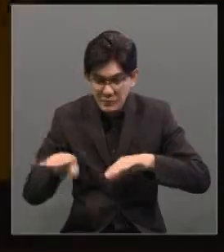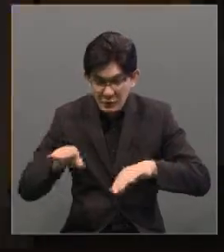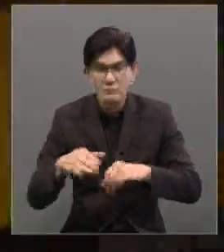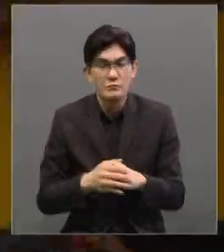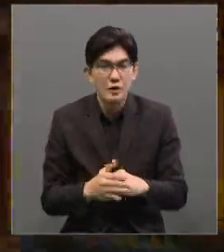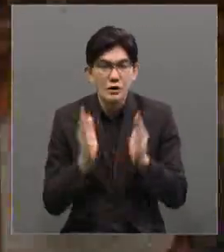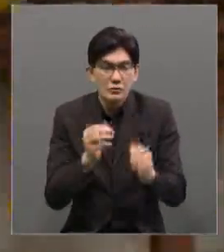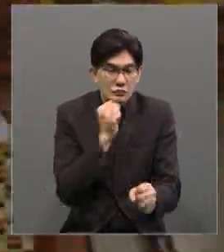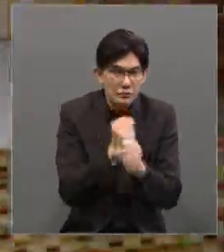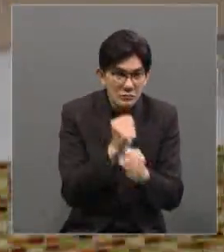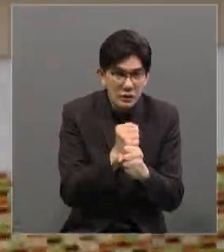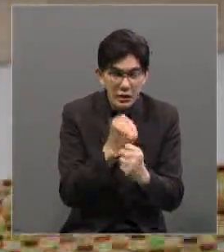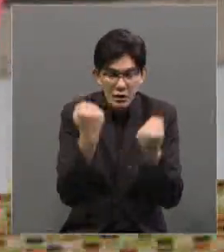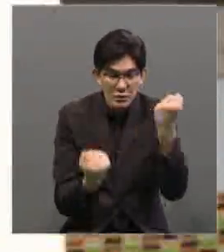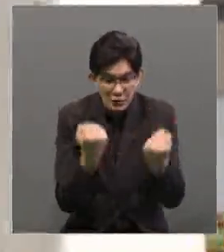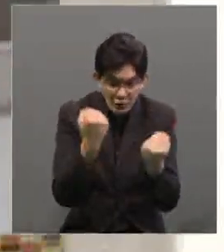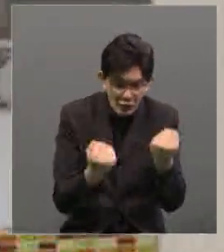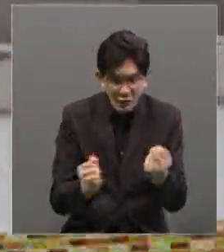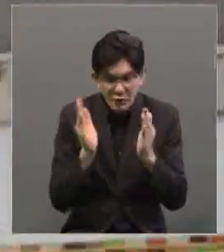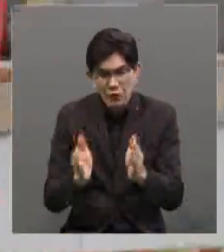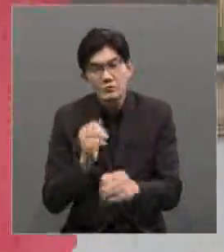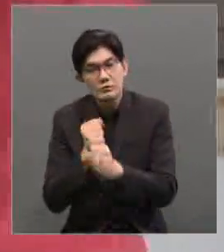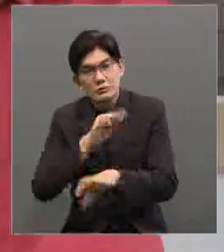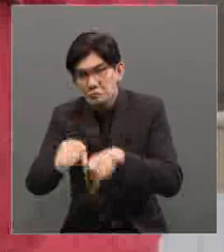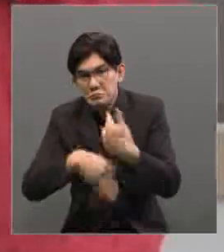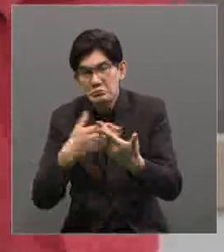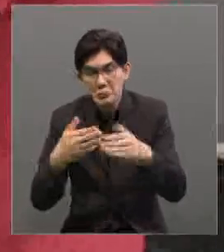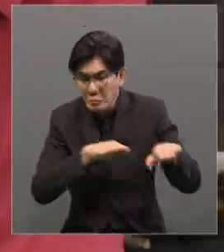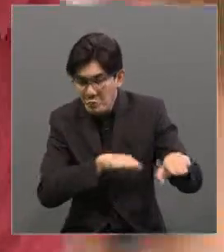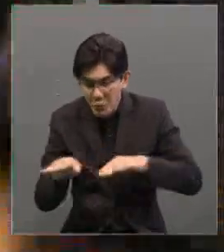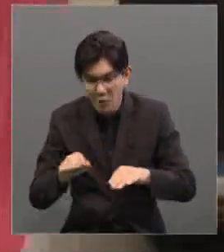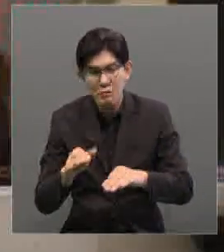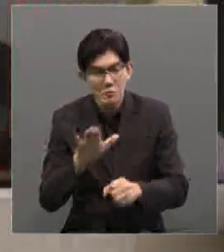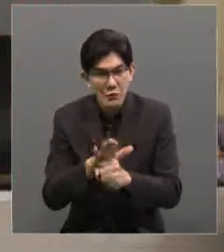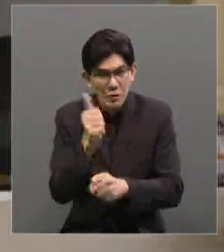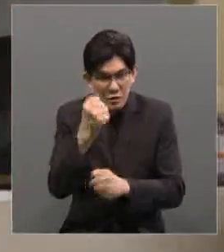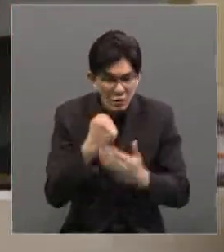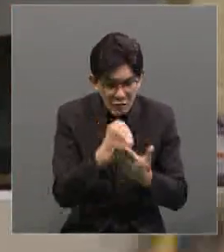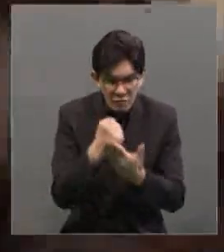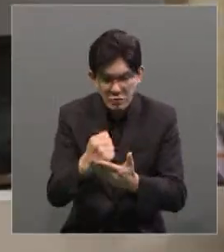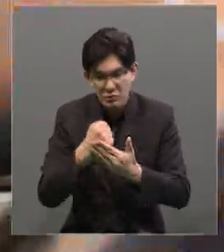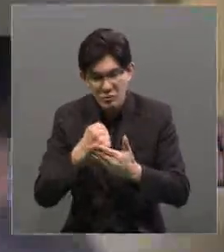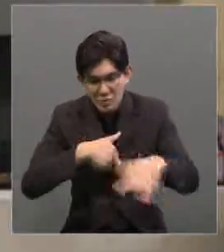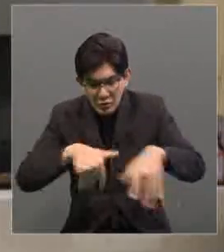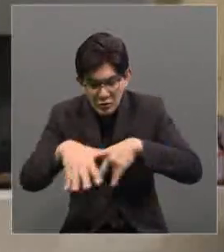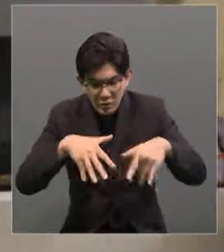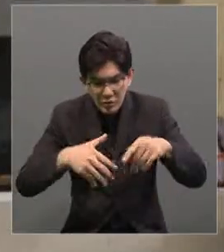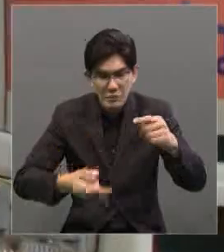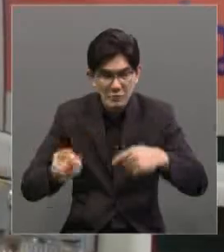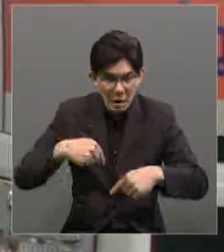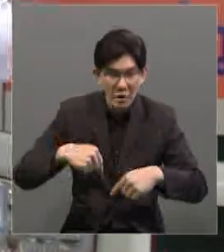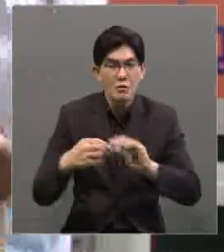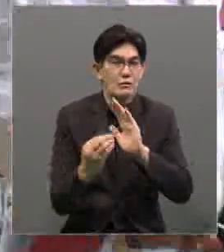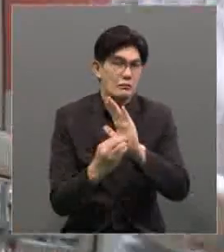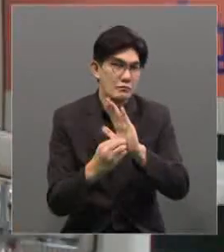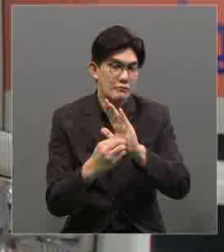ทั้งพนักงานประจำรถสถานีขนส่งรถโดยสารให้เพียงพออำนวยความสะดวกประชาชนในการเดินทางกลับเข้ากรุงเท